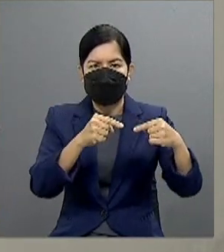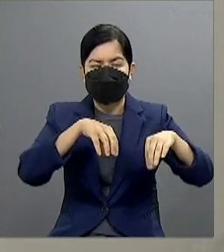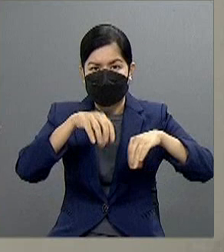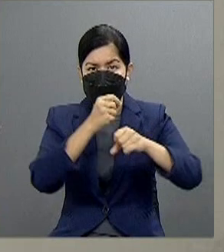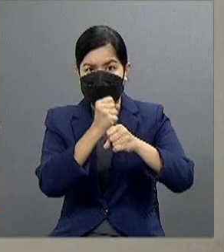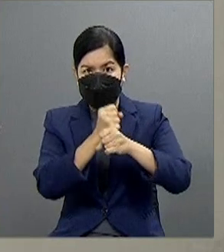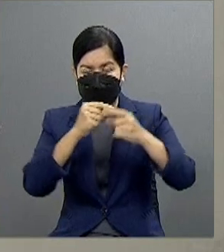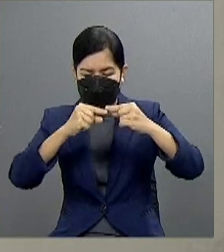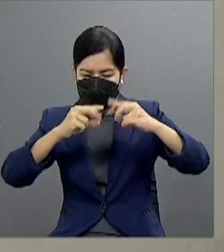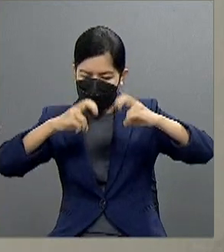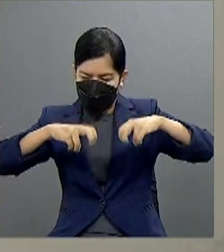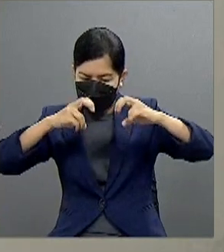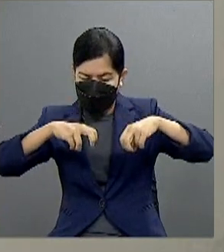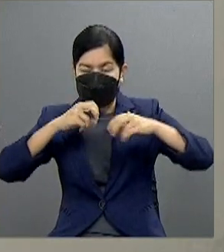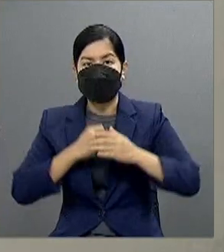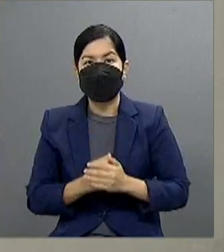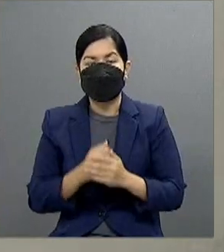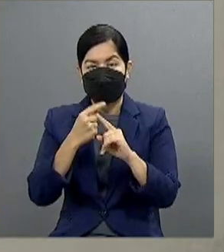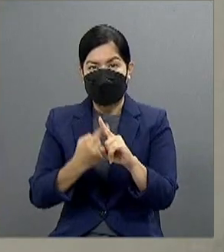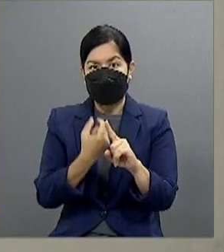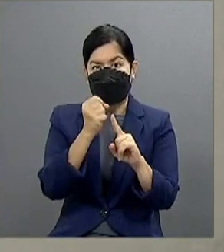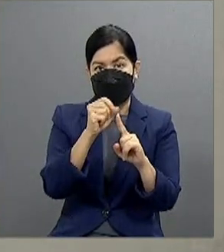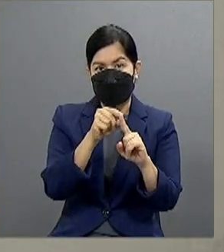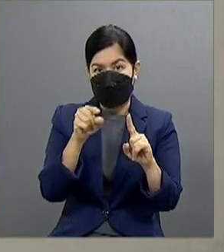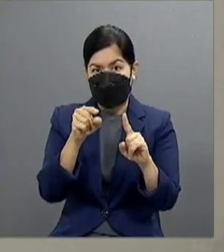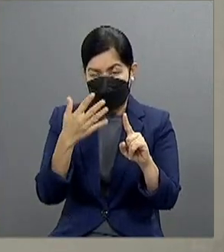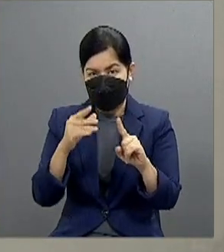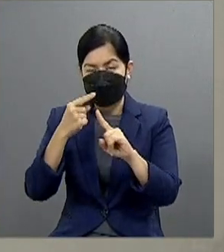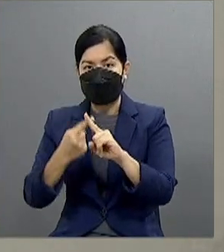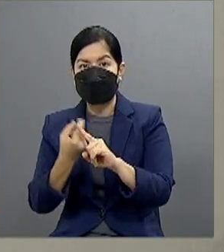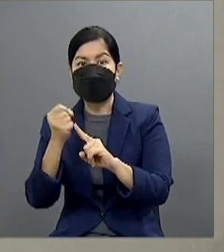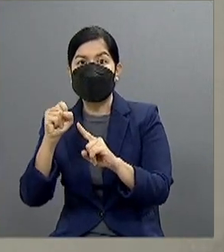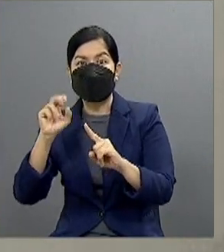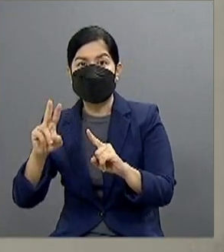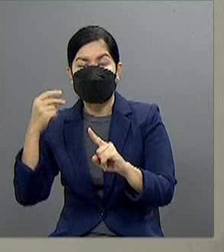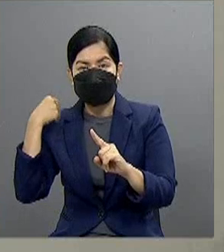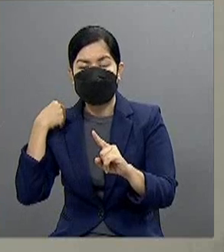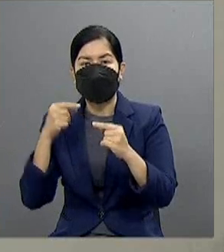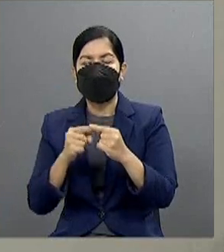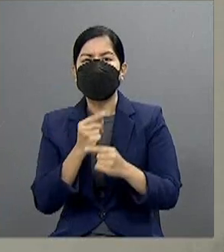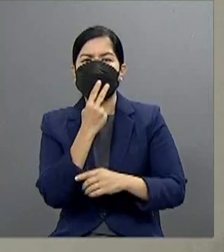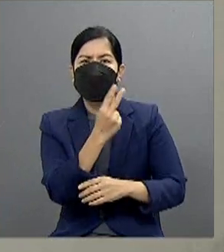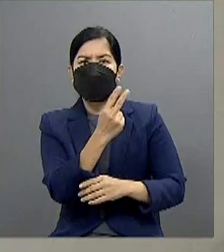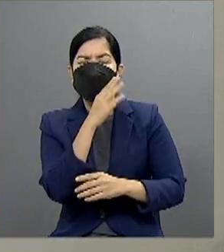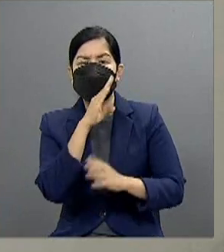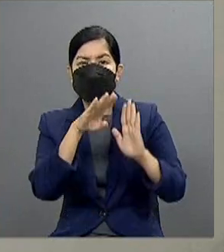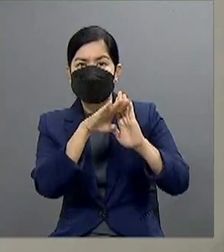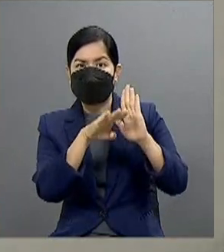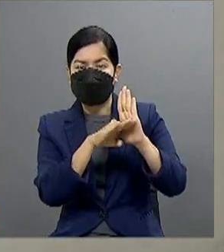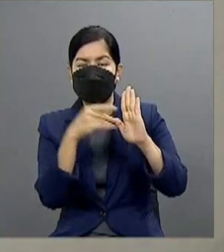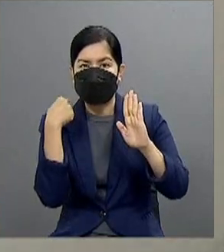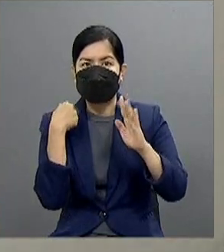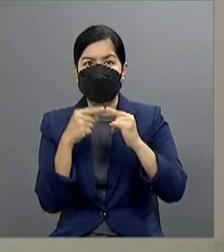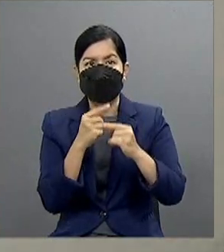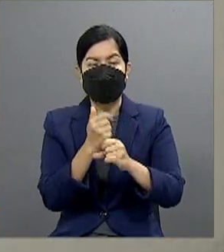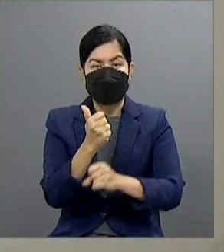ร็จแล้วนะครับตุลาธันวาเราก็จะดูว่าเฟส2เนี่ยเราจะลงทันไหมนะครับถ้าทันก็คือลงธันวาคม